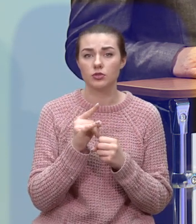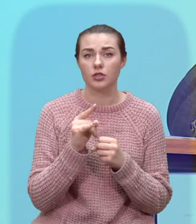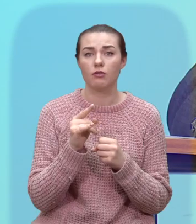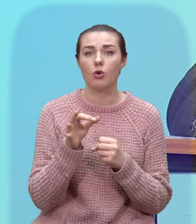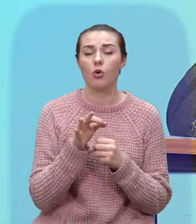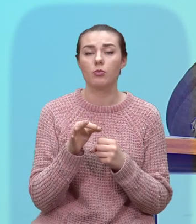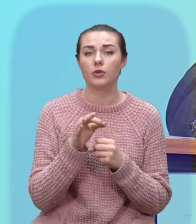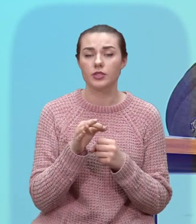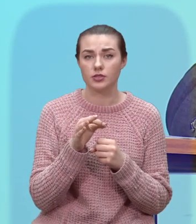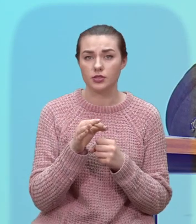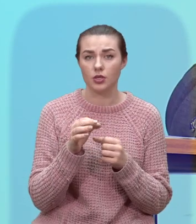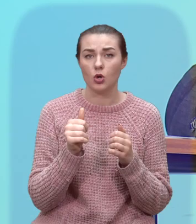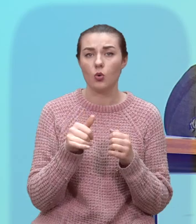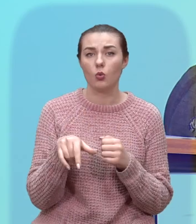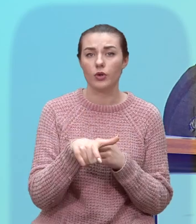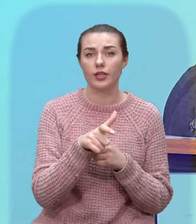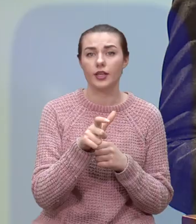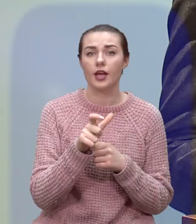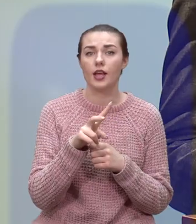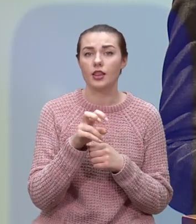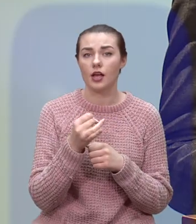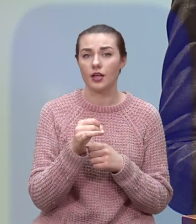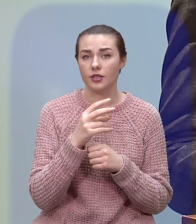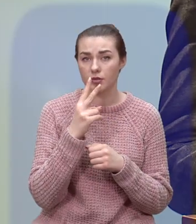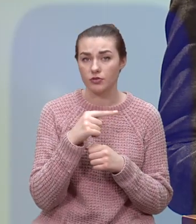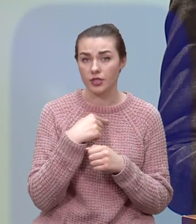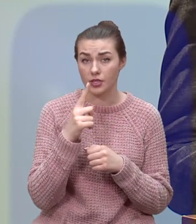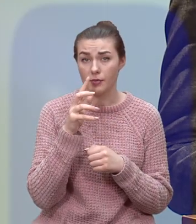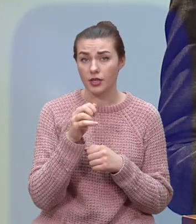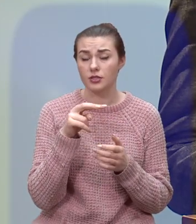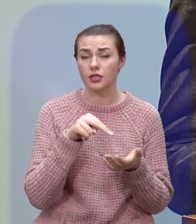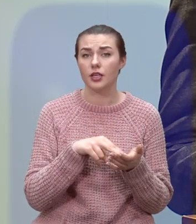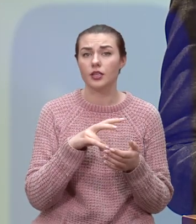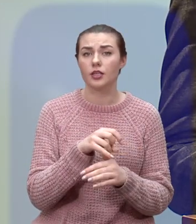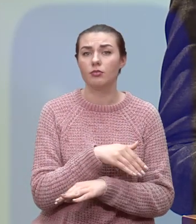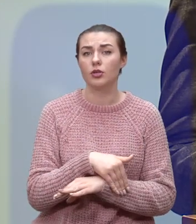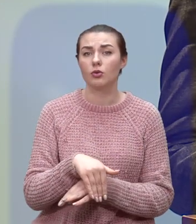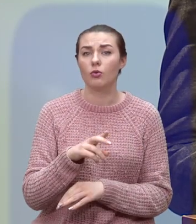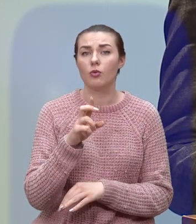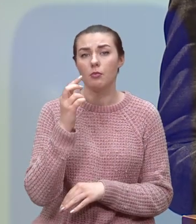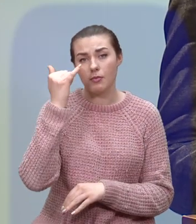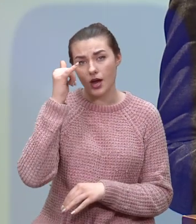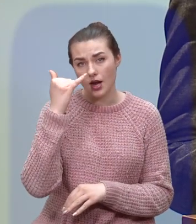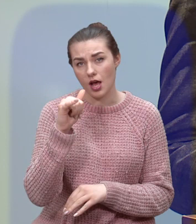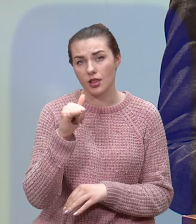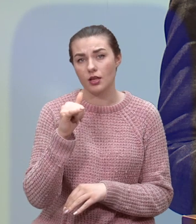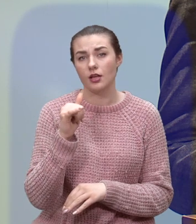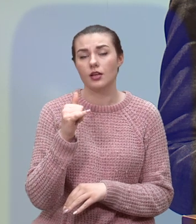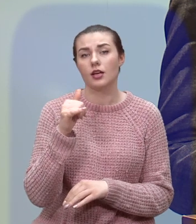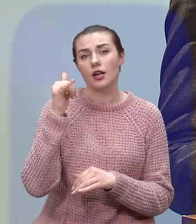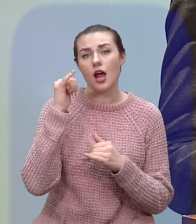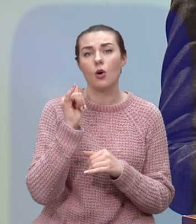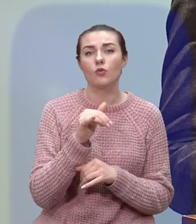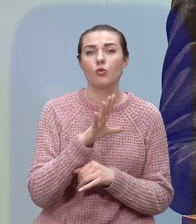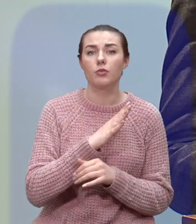в области илом sky у реки улай осмотревшись я заметил стоит на берегу дороге баран рога у